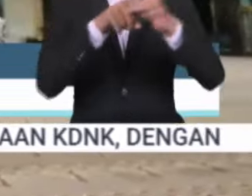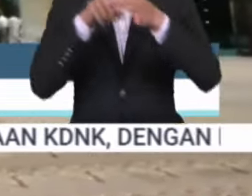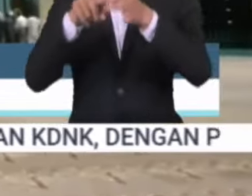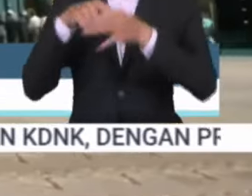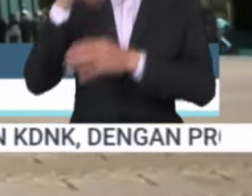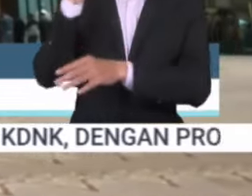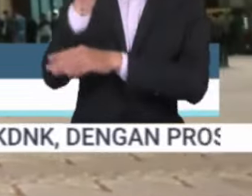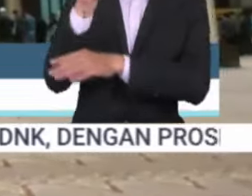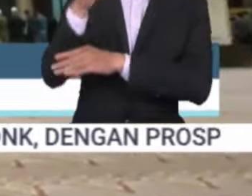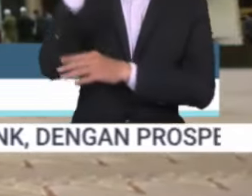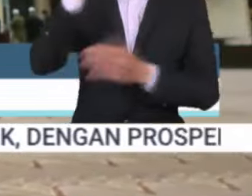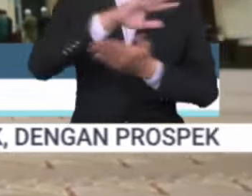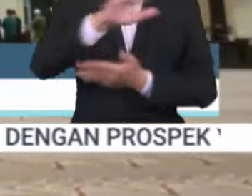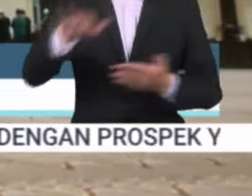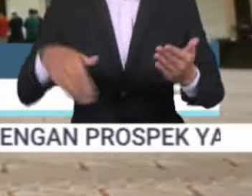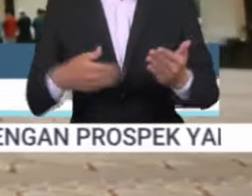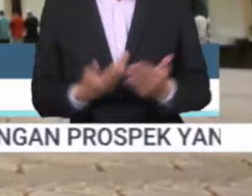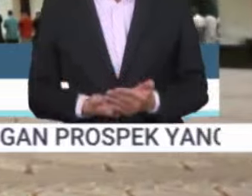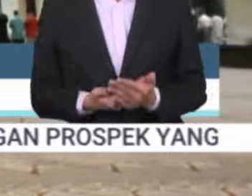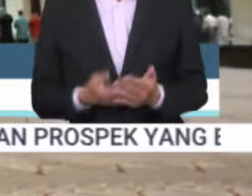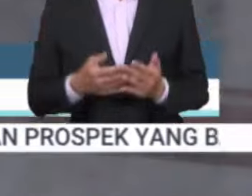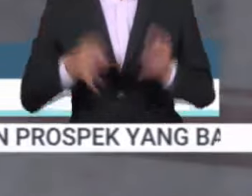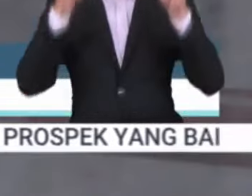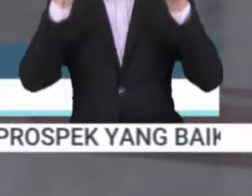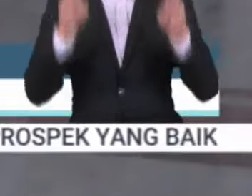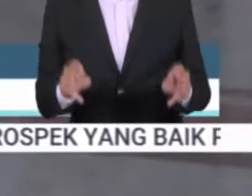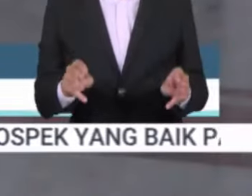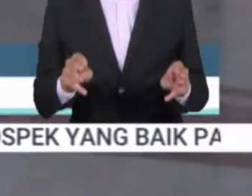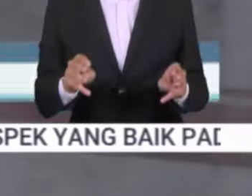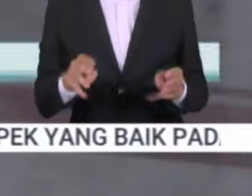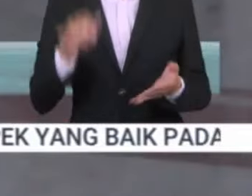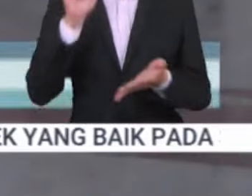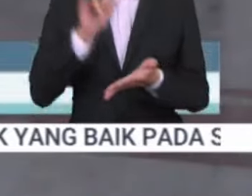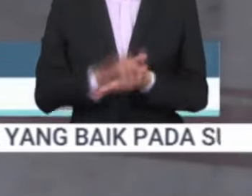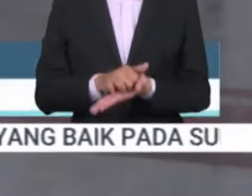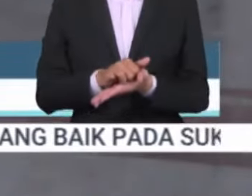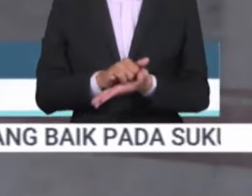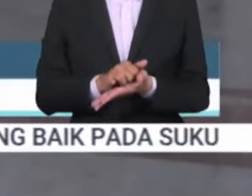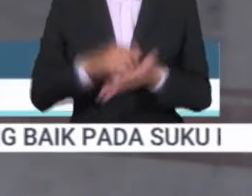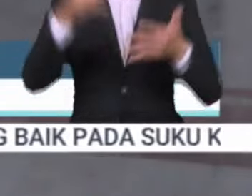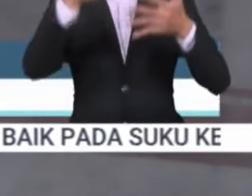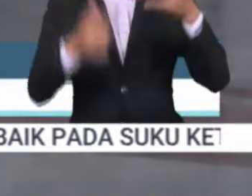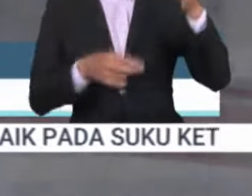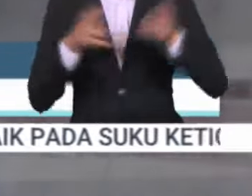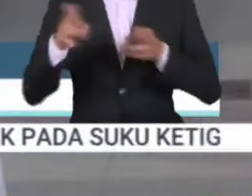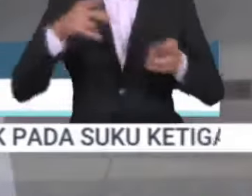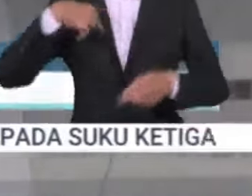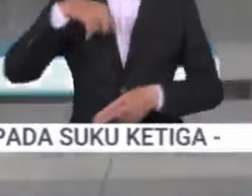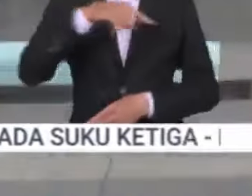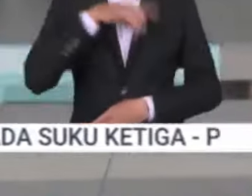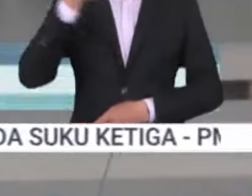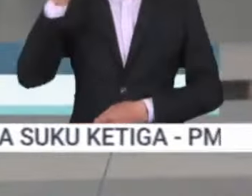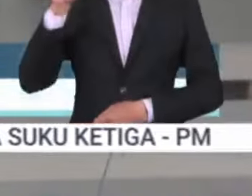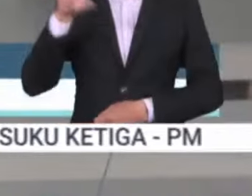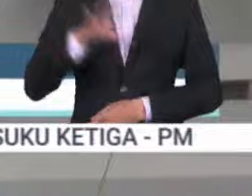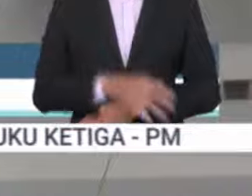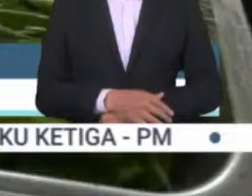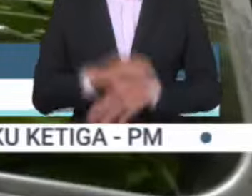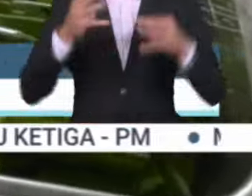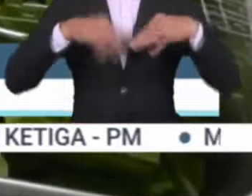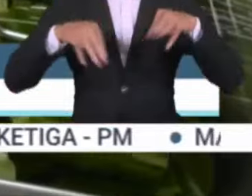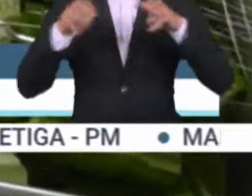daya dakwah kepada seluruh masyarakat. Itu adalah satu antara satu usaha kami, insyaAllah. Selain Masjid